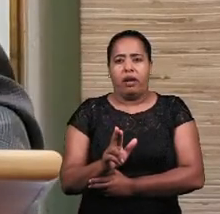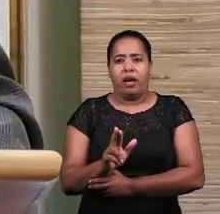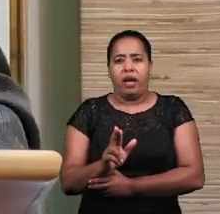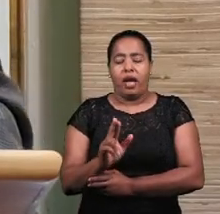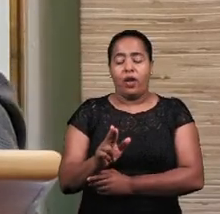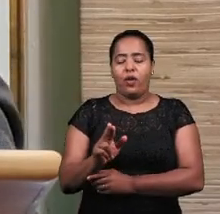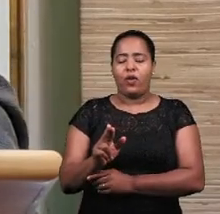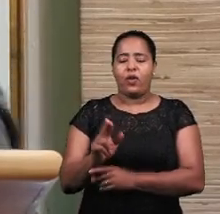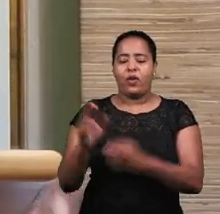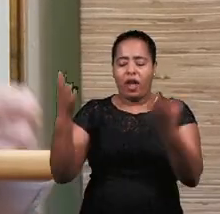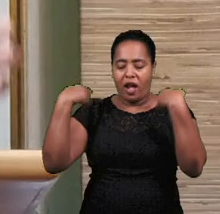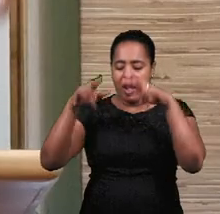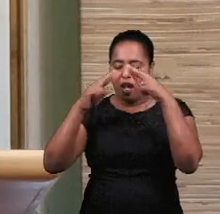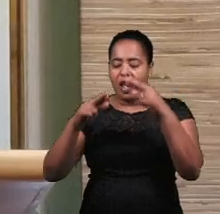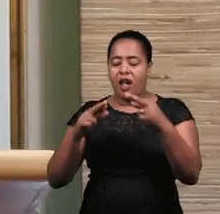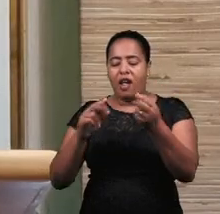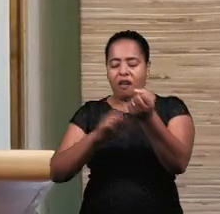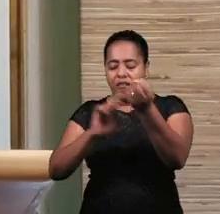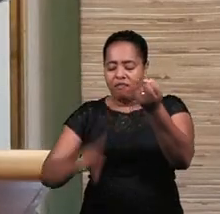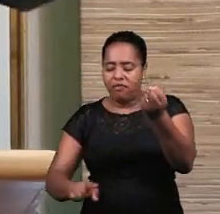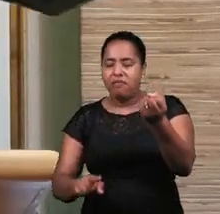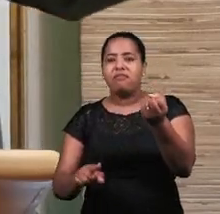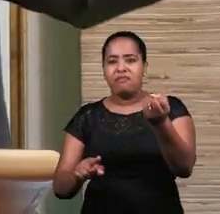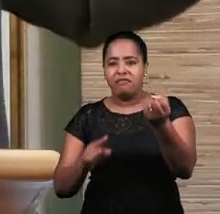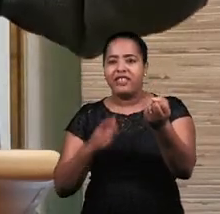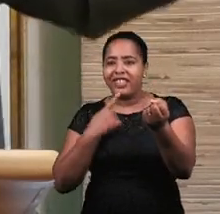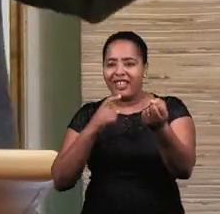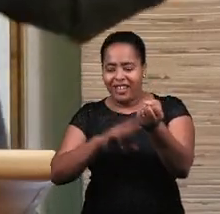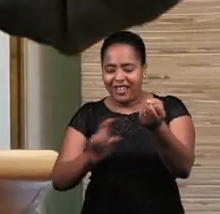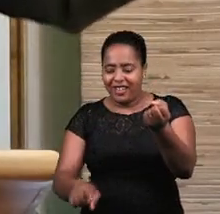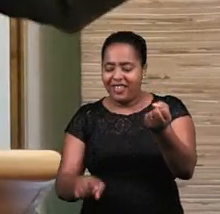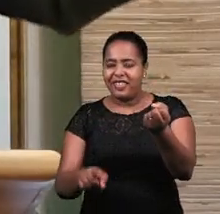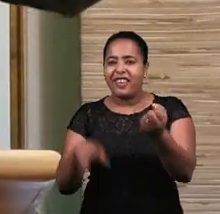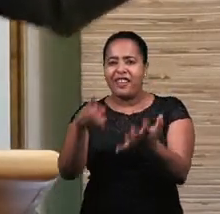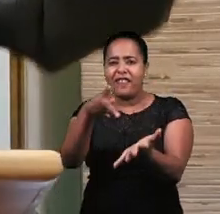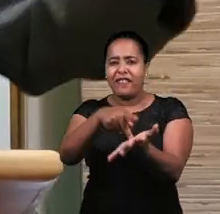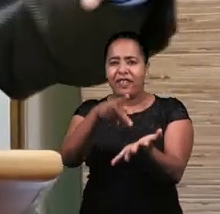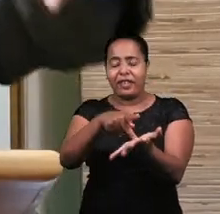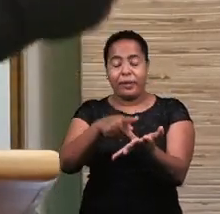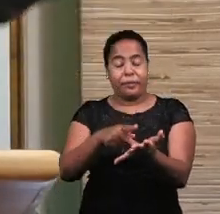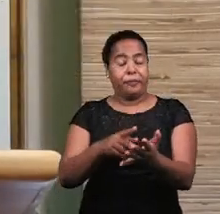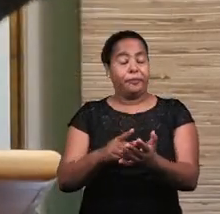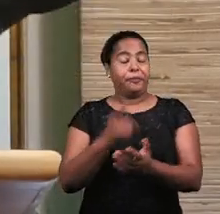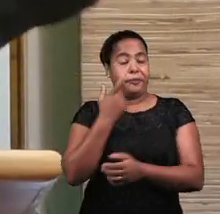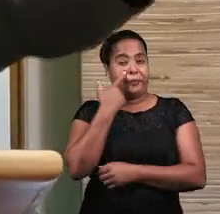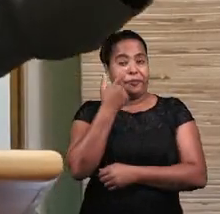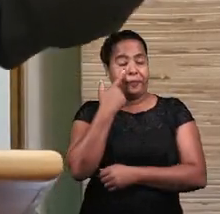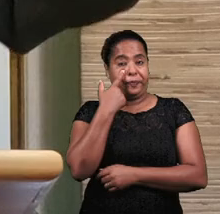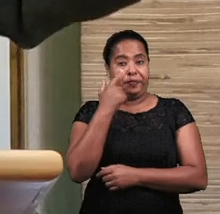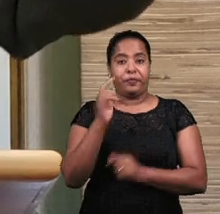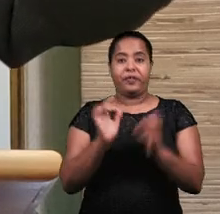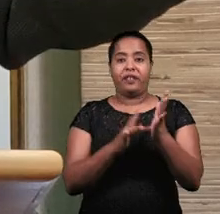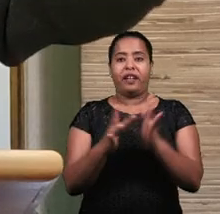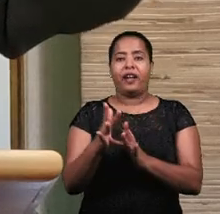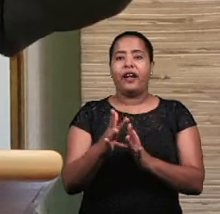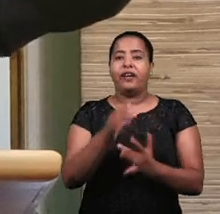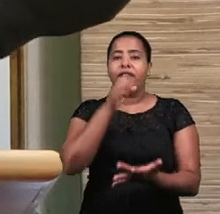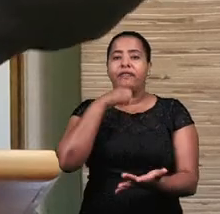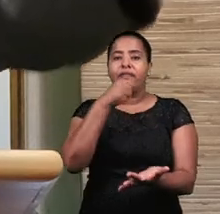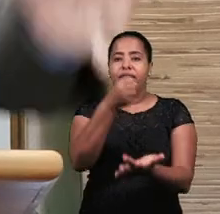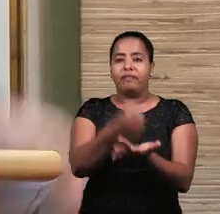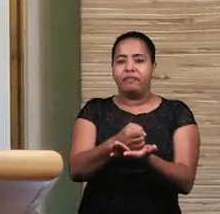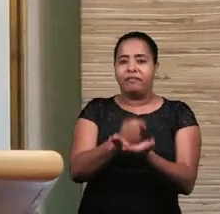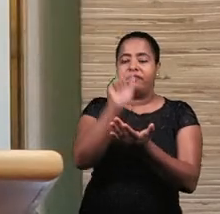c'est une vie réelle liée au sang. Donc, voyez bien, Jésus dans l'Ancien Testament, la première grande figure, la figure